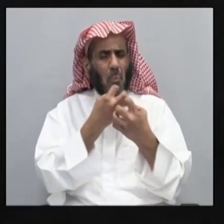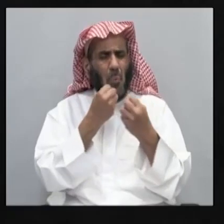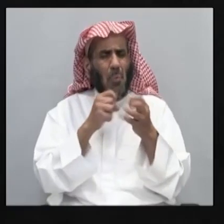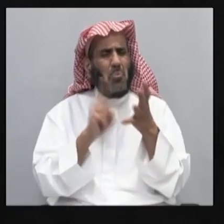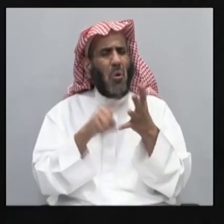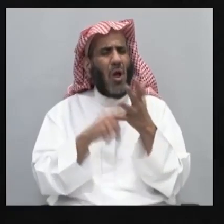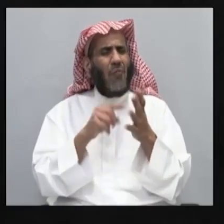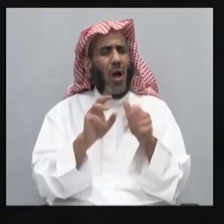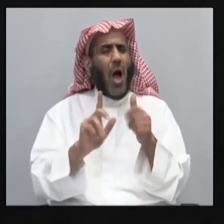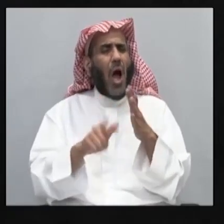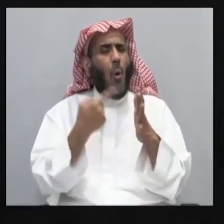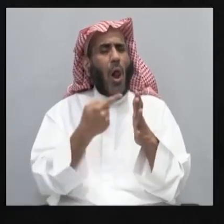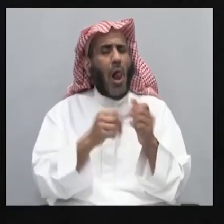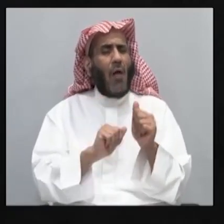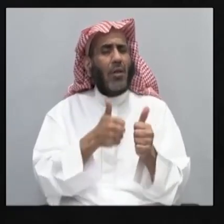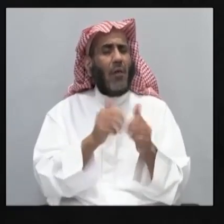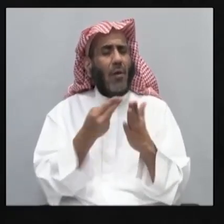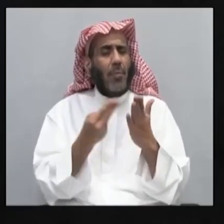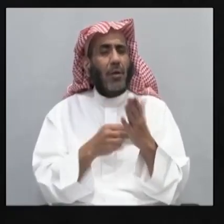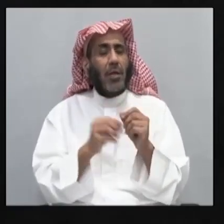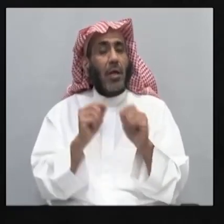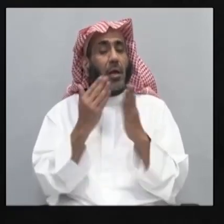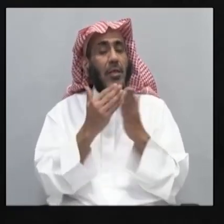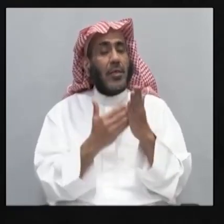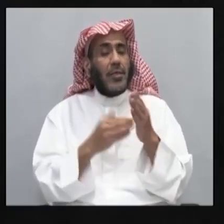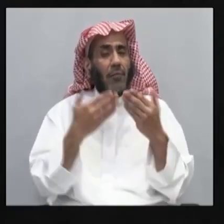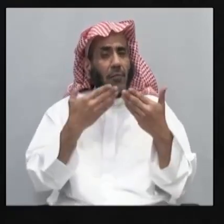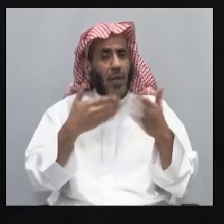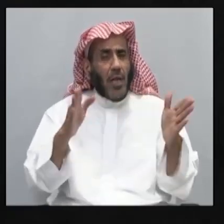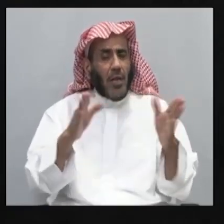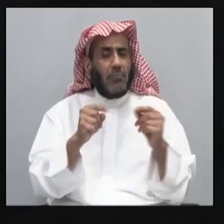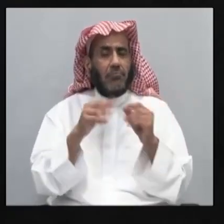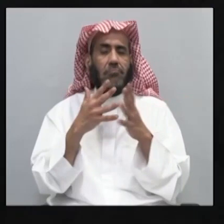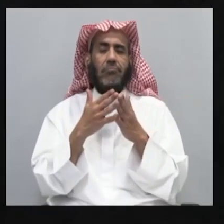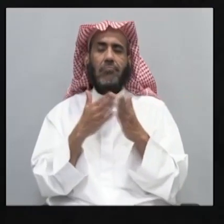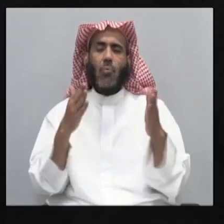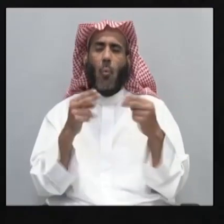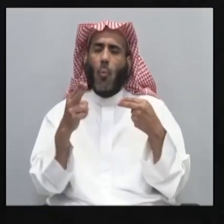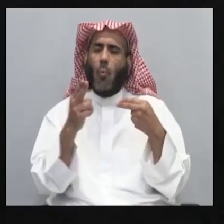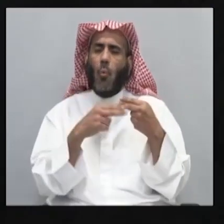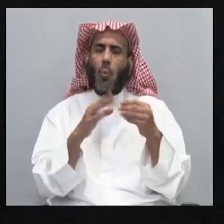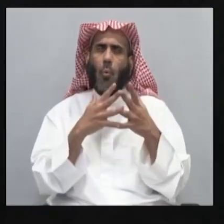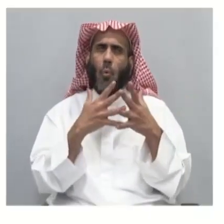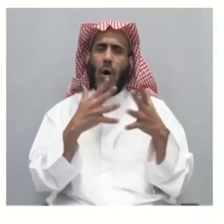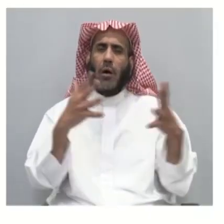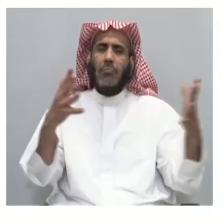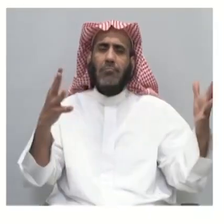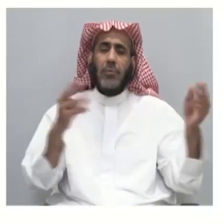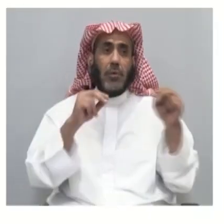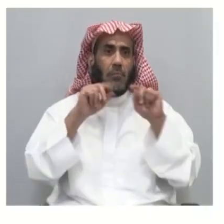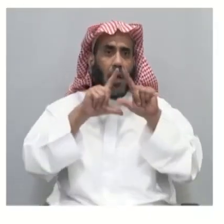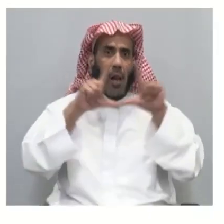ابدا ماذا اكتب ماذا اقول هذه عناصر تفتح لديك كثير من ما كان مغلقا حتى يتبين لك ما